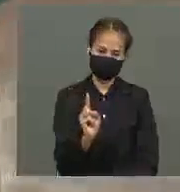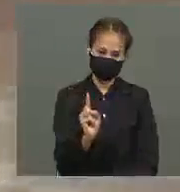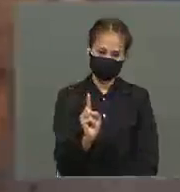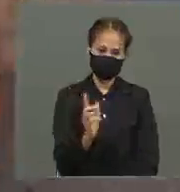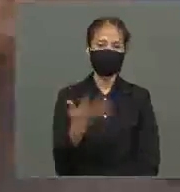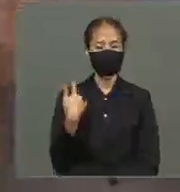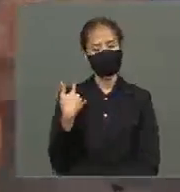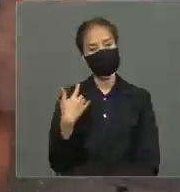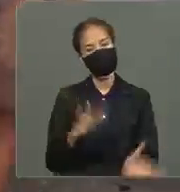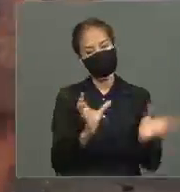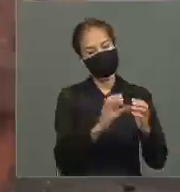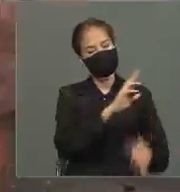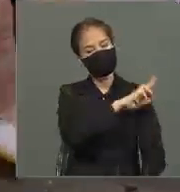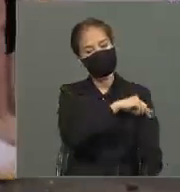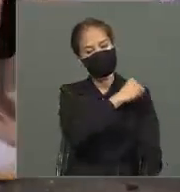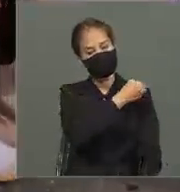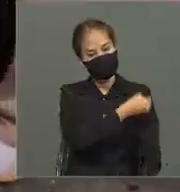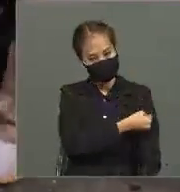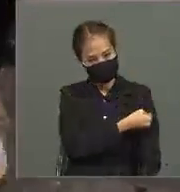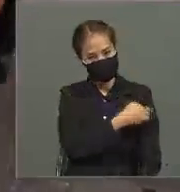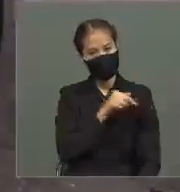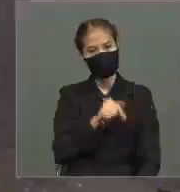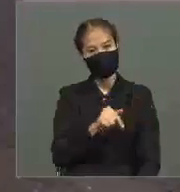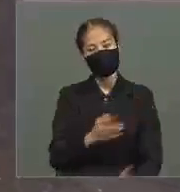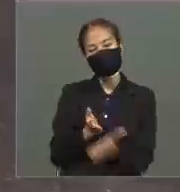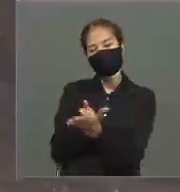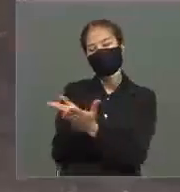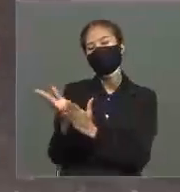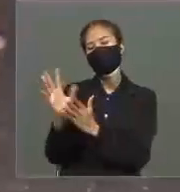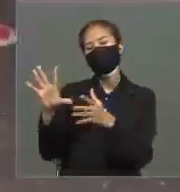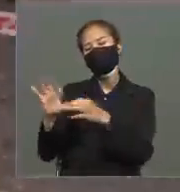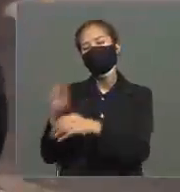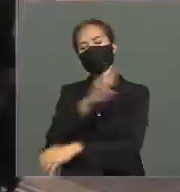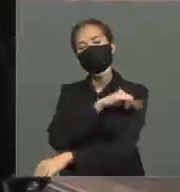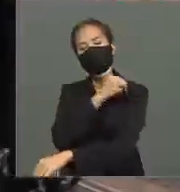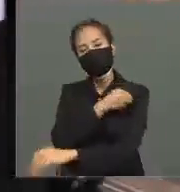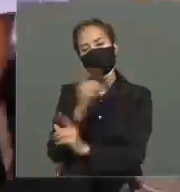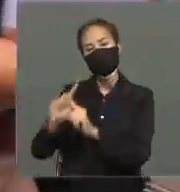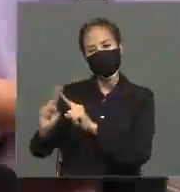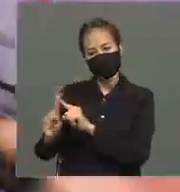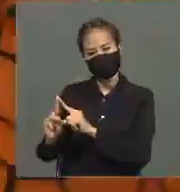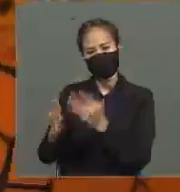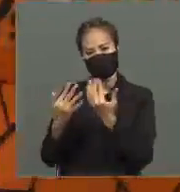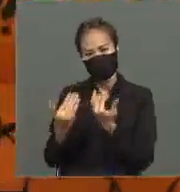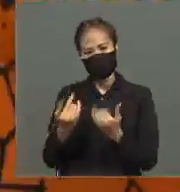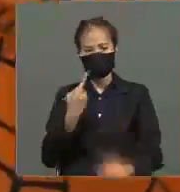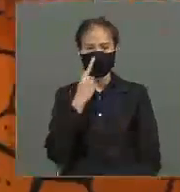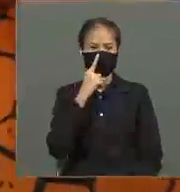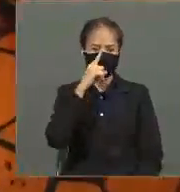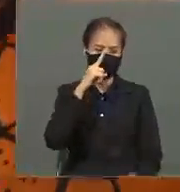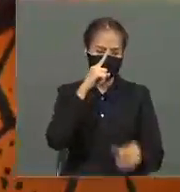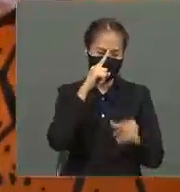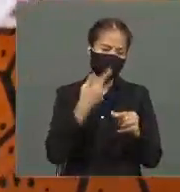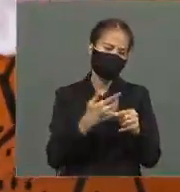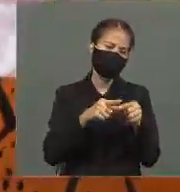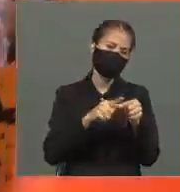ทั้งบุคลากรทางการแพทย์จากทั้งคนที่เกี่ยวข้องกับเรื่องของเทคนิคการถ่ายอะไรต่างๆก็บอกว่าเราตรวจเชื้อเยอะๆเอทีเค